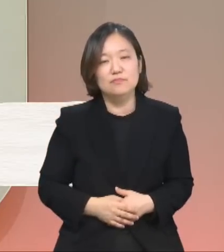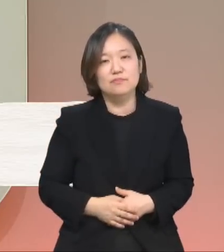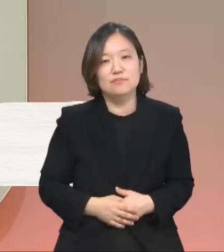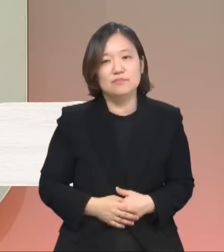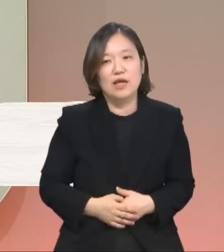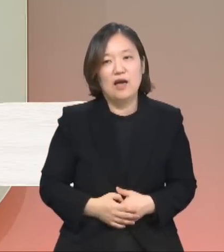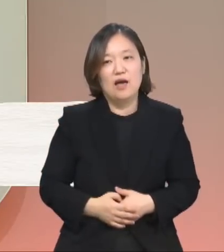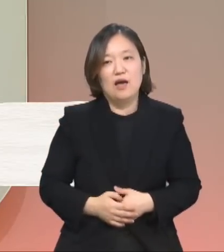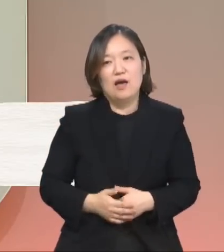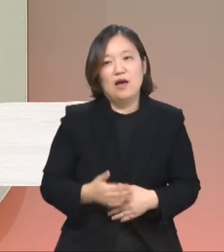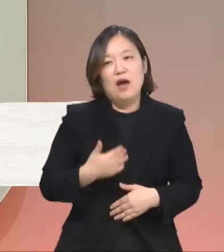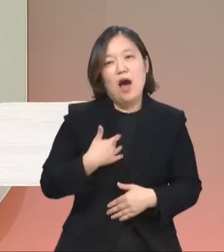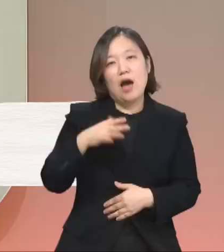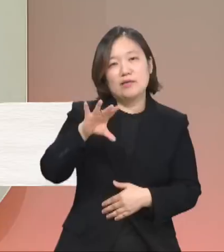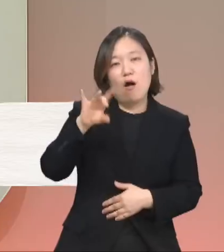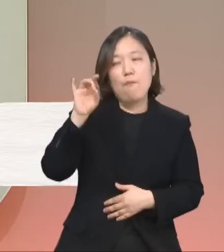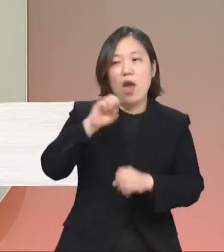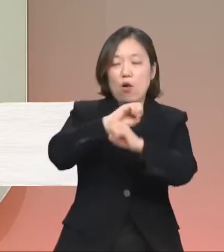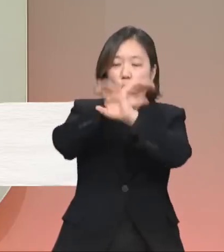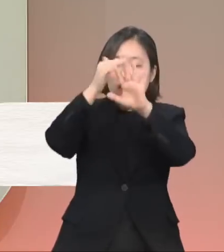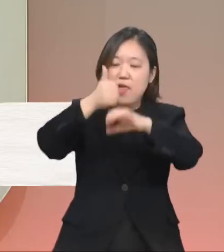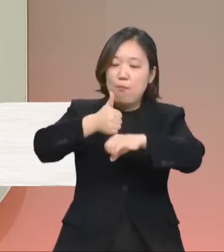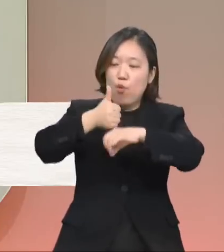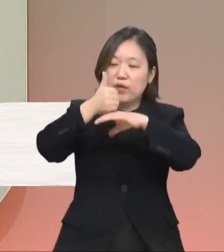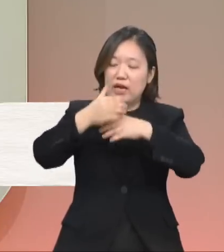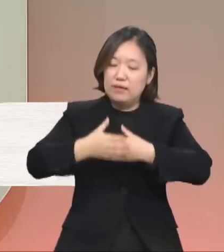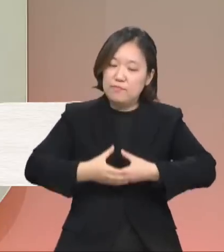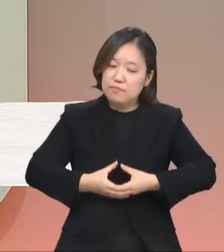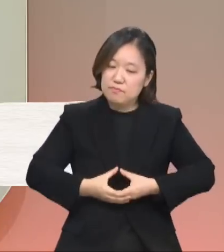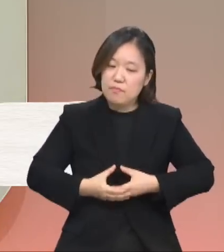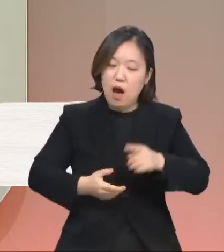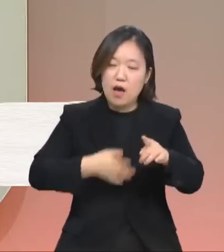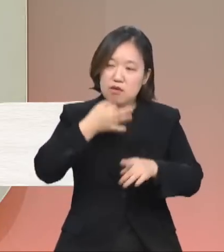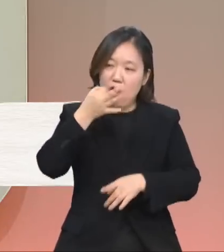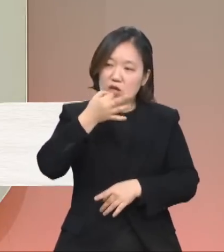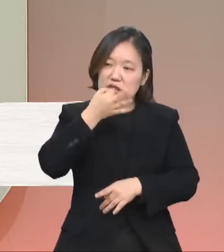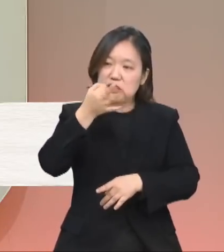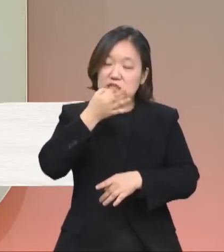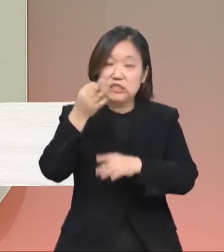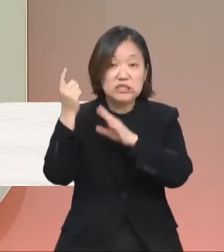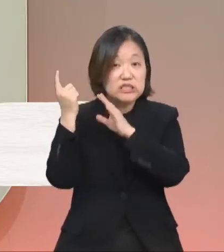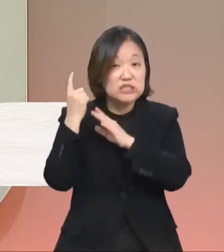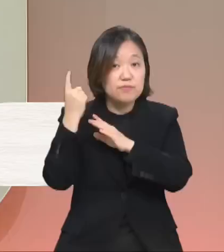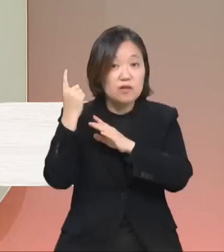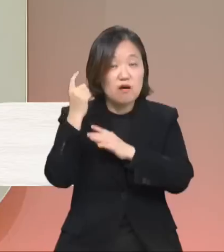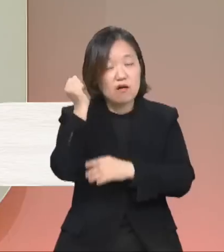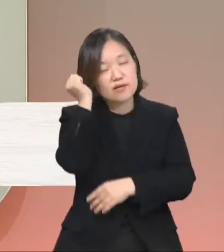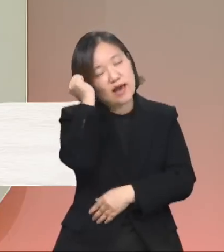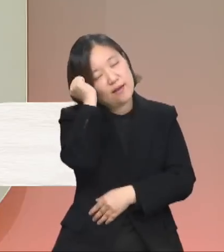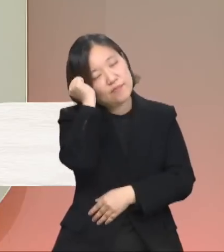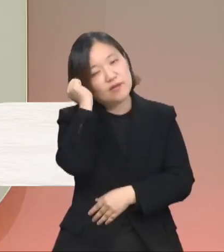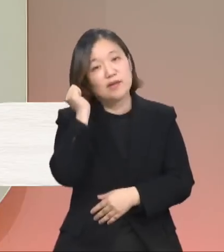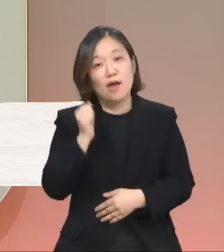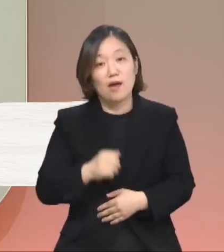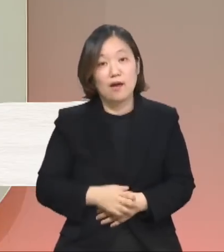처음에는 관세음보살 정근을 들으면서 잠을 청했습니다